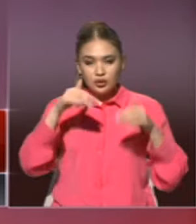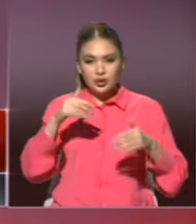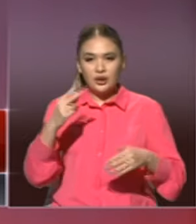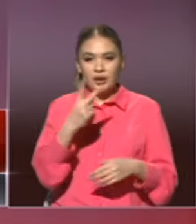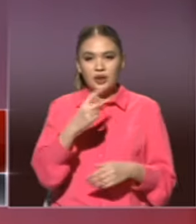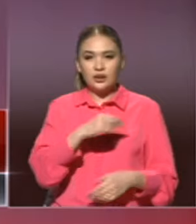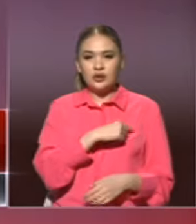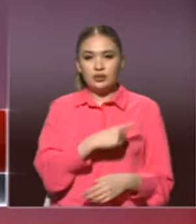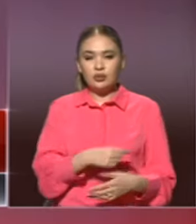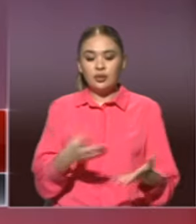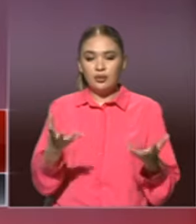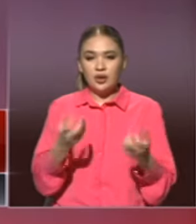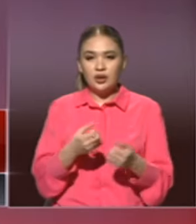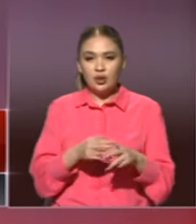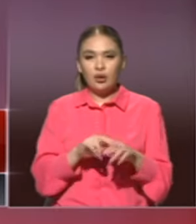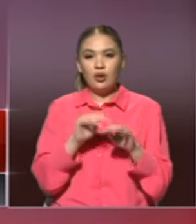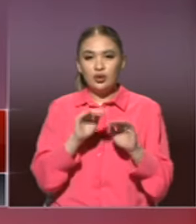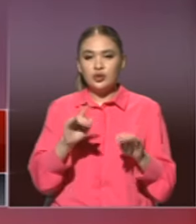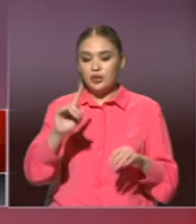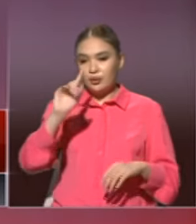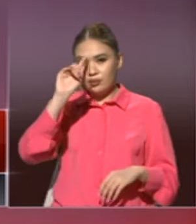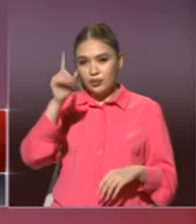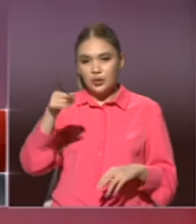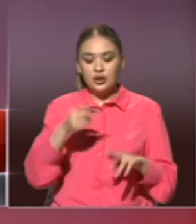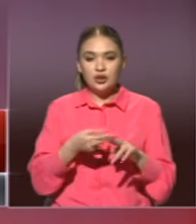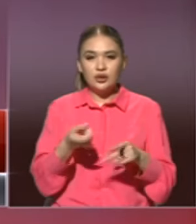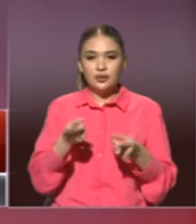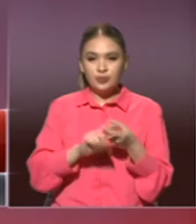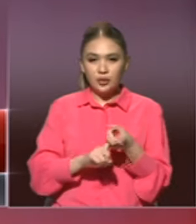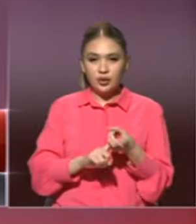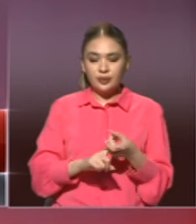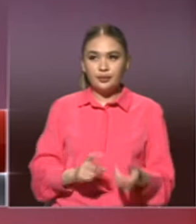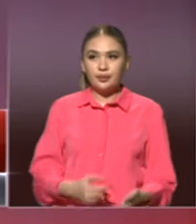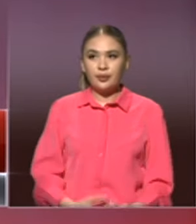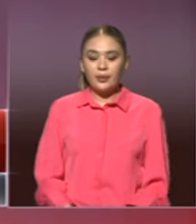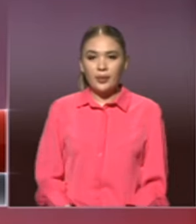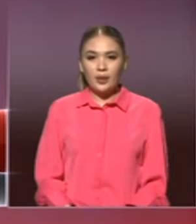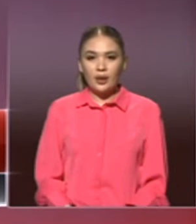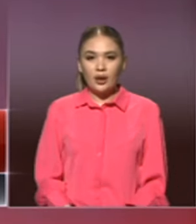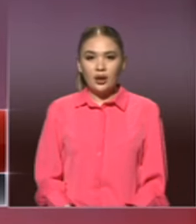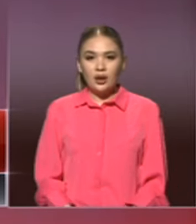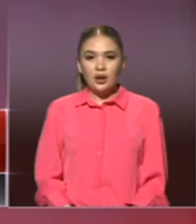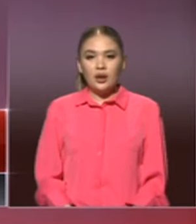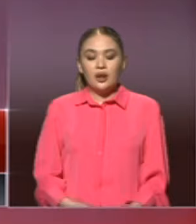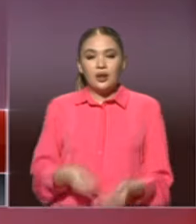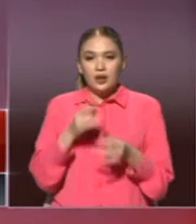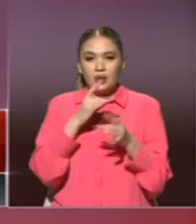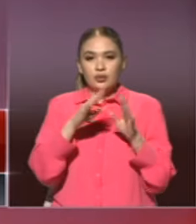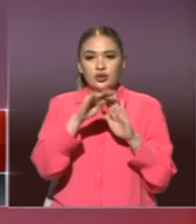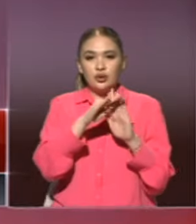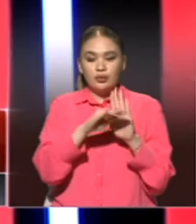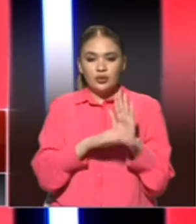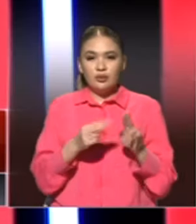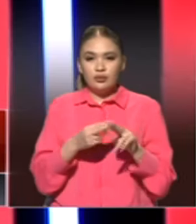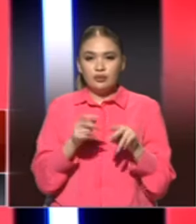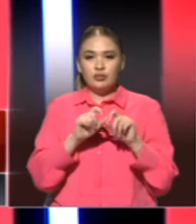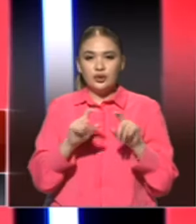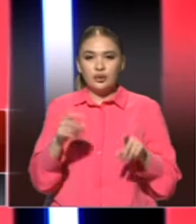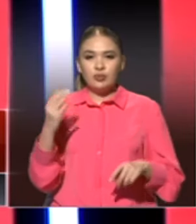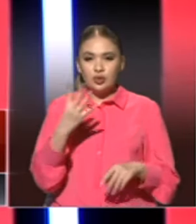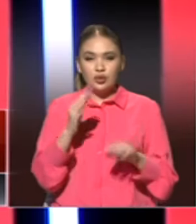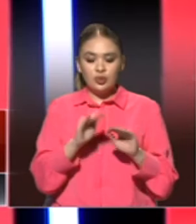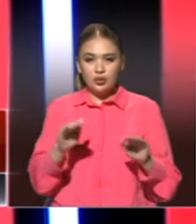алады. Бұл жерде оқушы бір жыл бойы жаңағы... Ғаламат жоба ғой. Керемет жоба ғой. Иә, мысалға, қазір біздің мектебімізде 4 оқушы солай